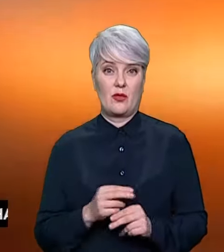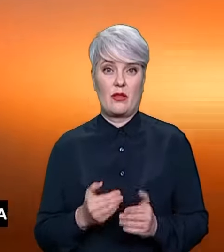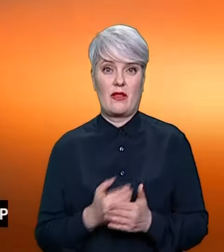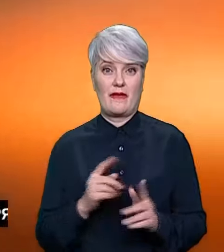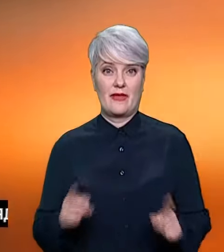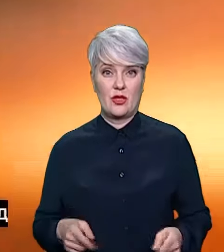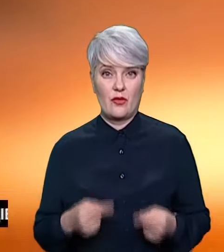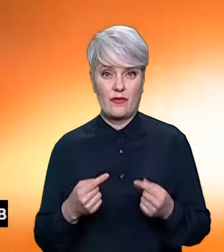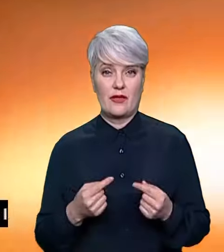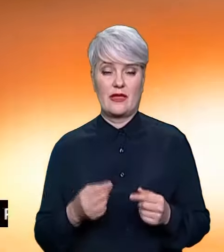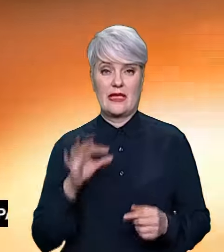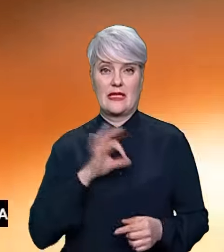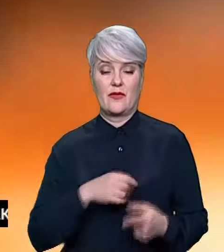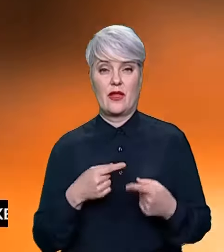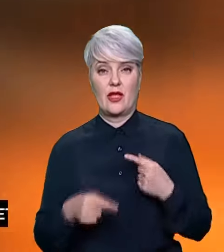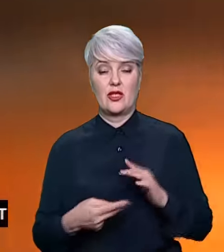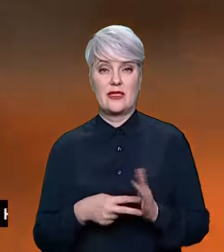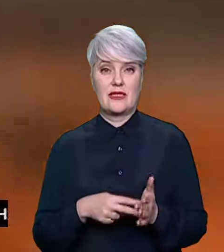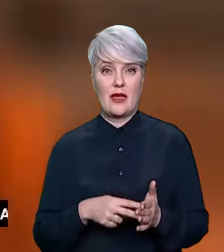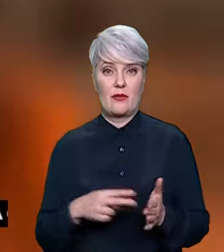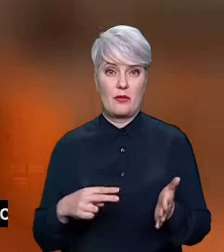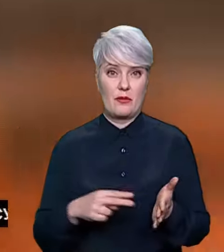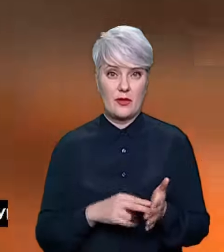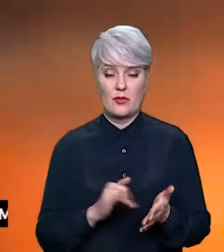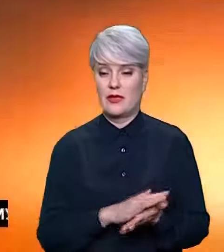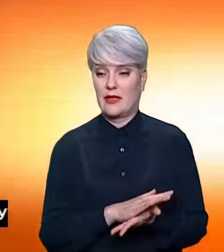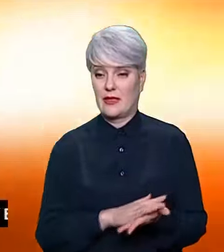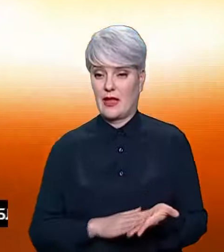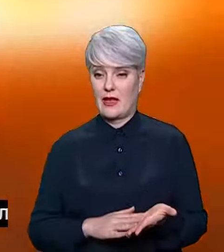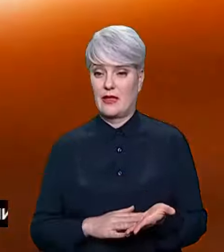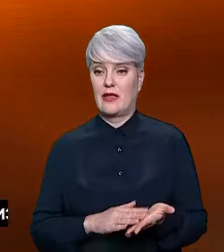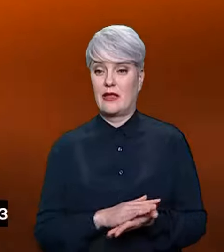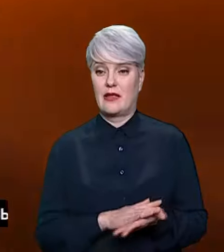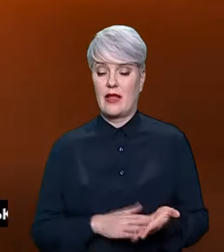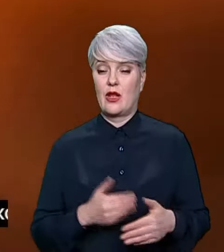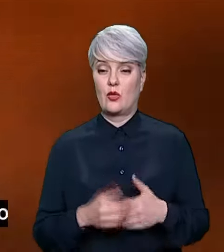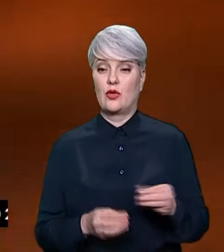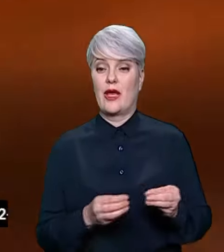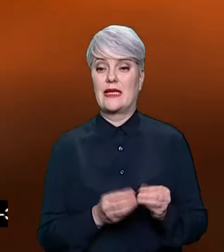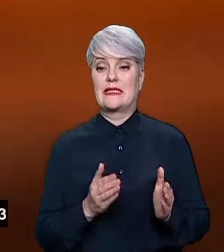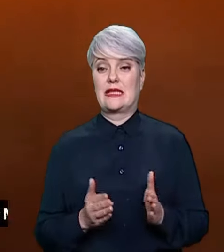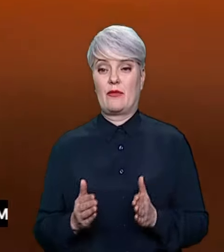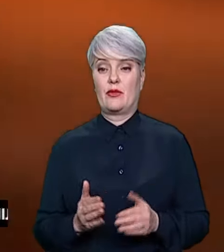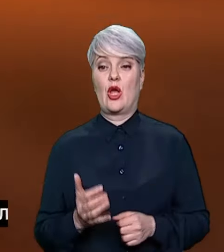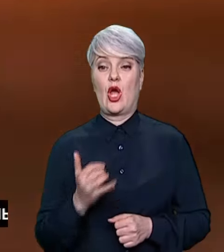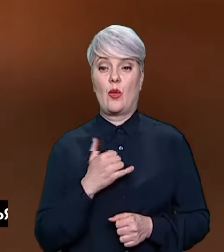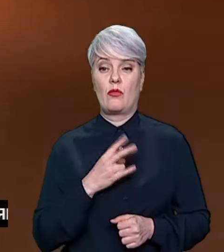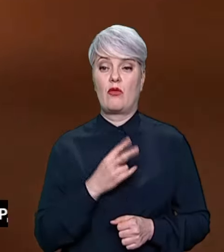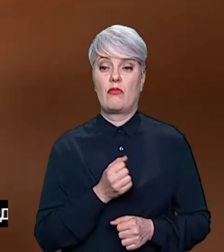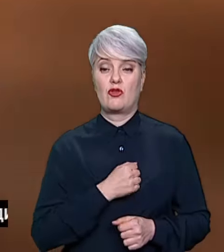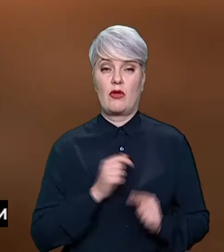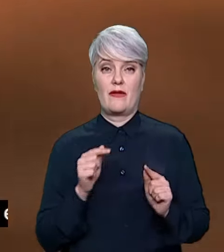відновили, застосували інші схеми підключень і все, і воно далі вже стабільно. У нас, на жаль, в цьому